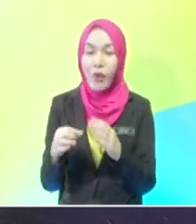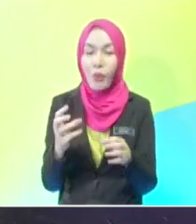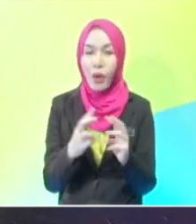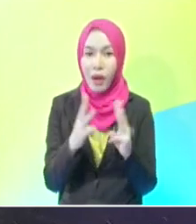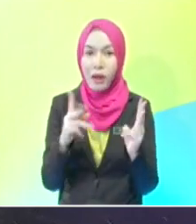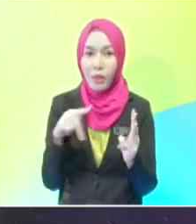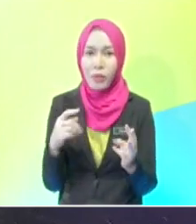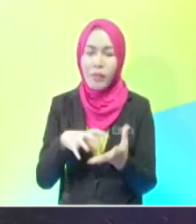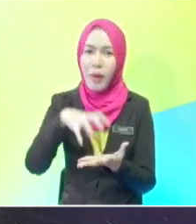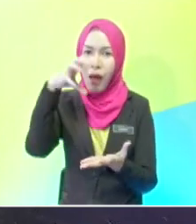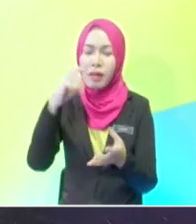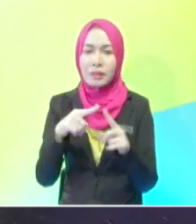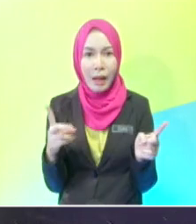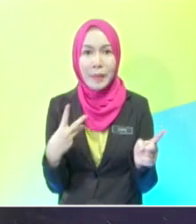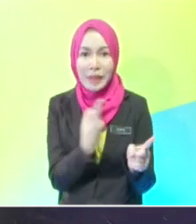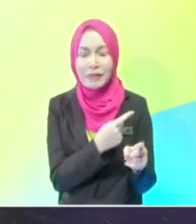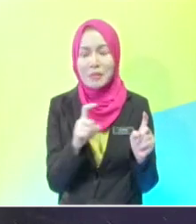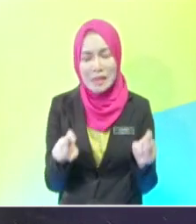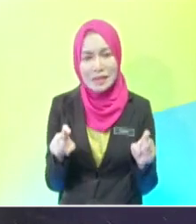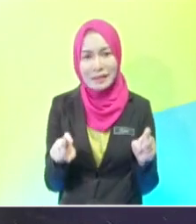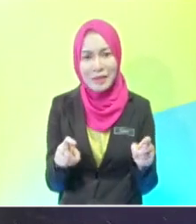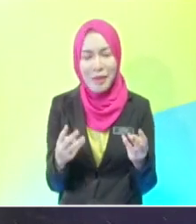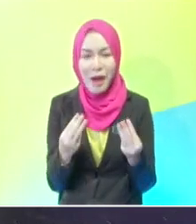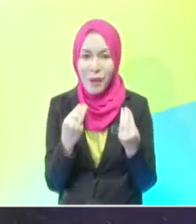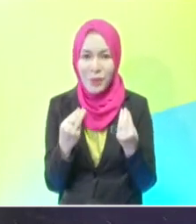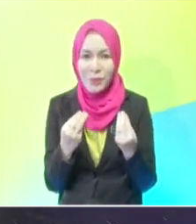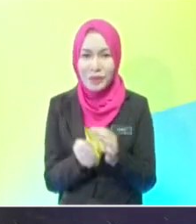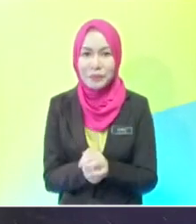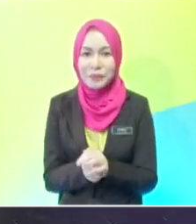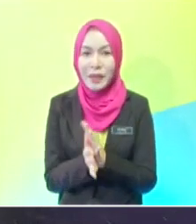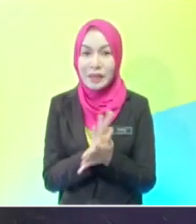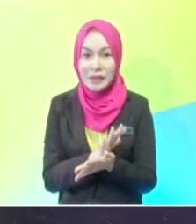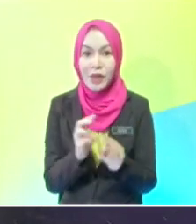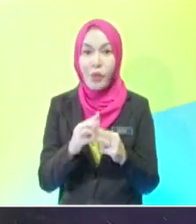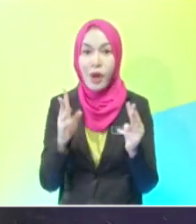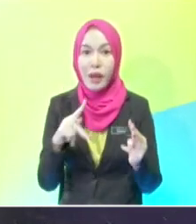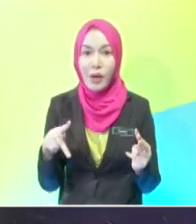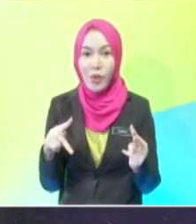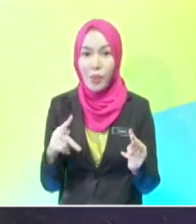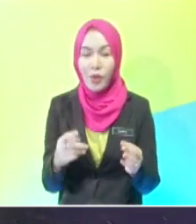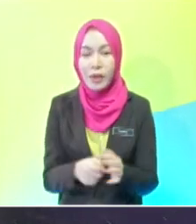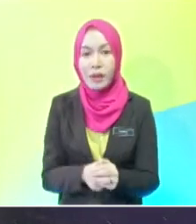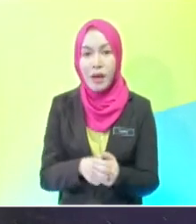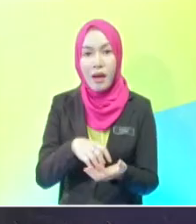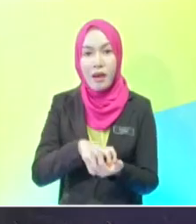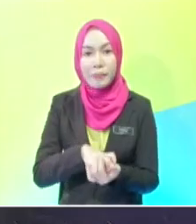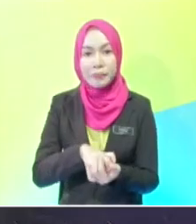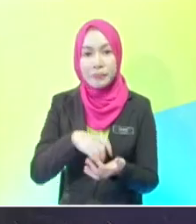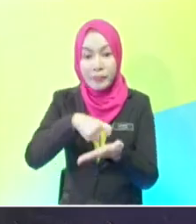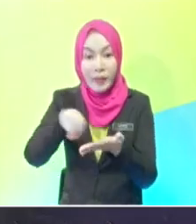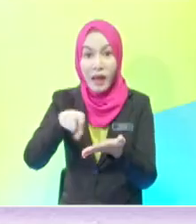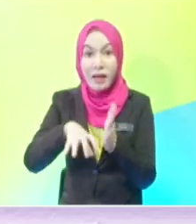semakin meningkatkan bilangan manusia semakin meningkat dan ini adalah diantara orang makanan asas jadi